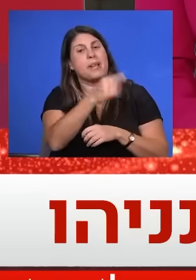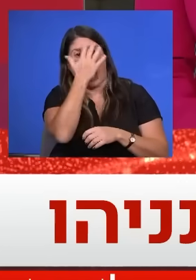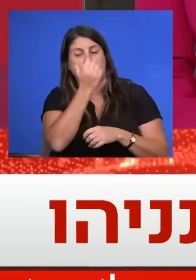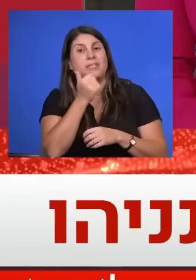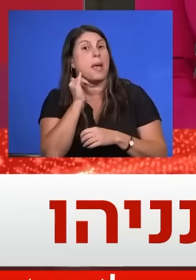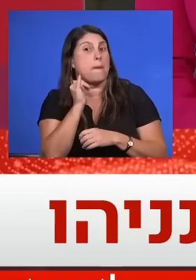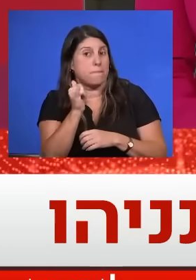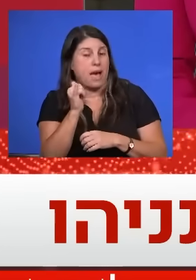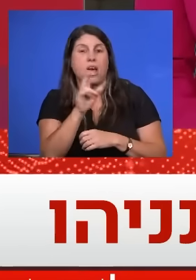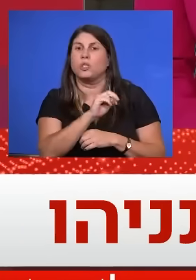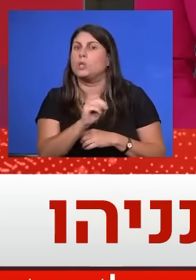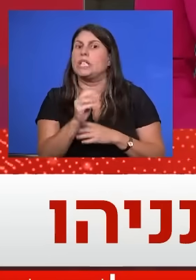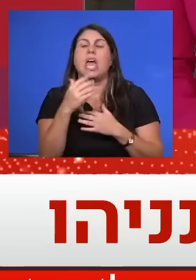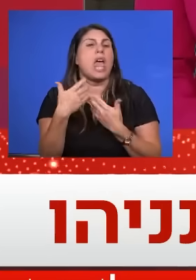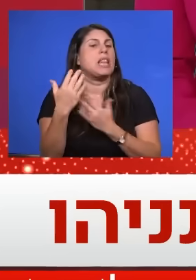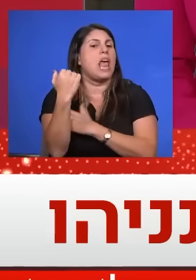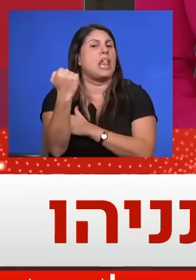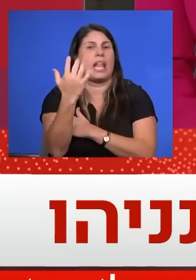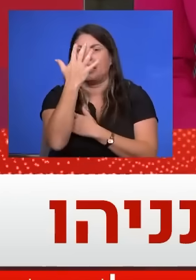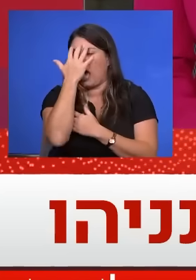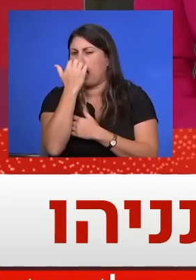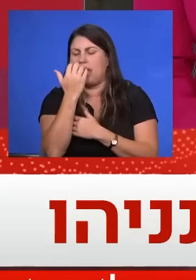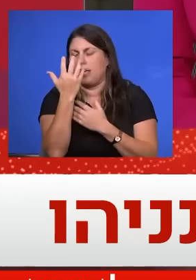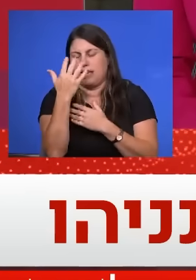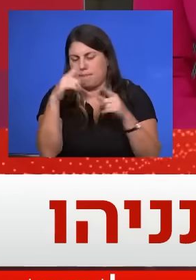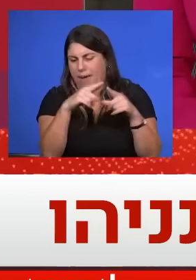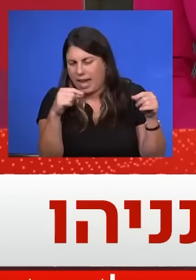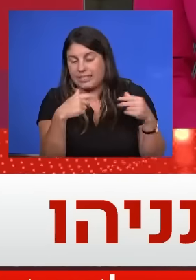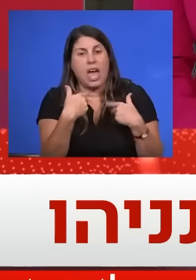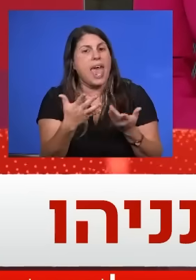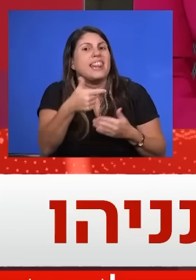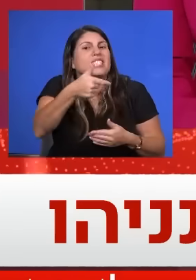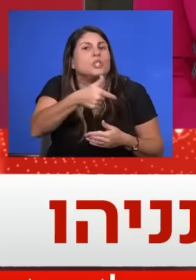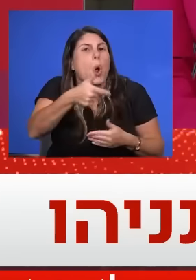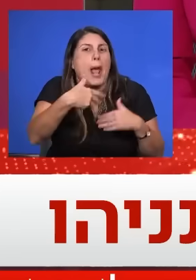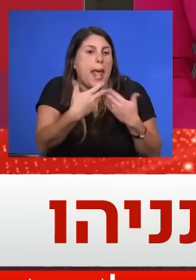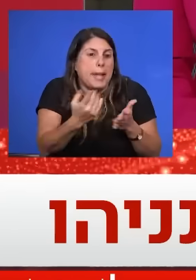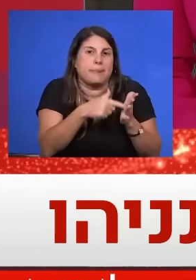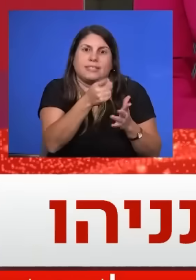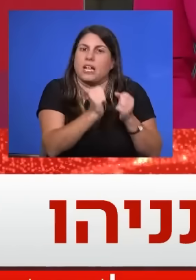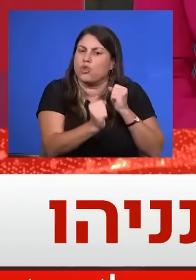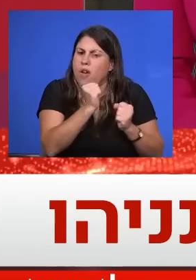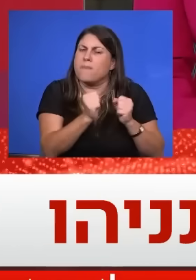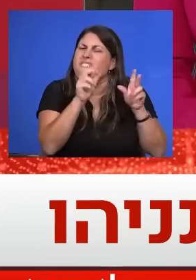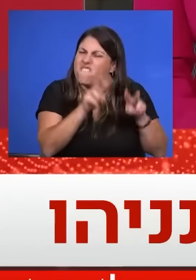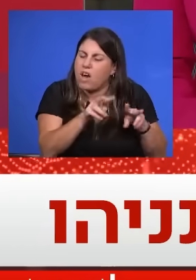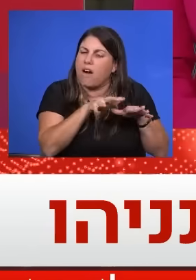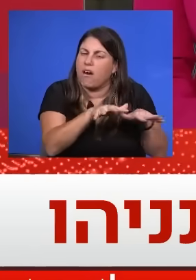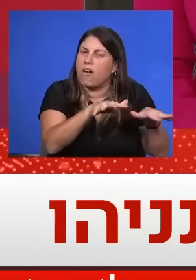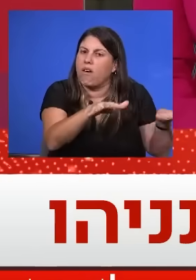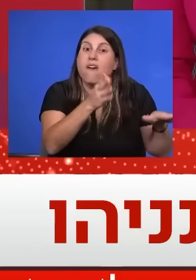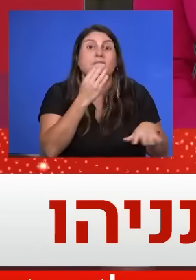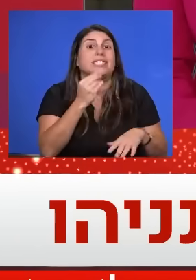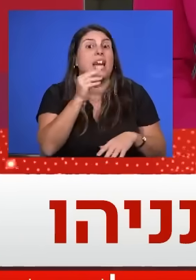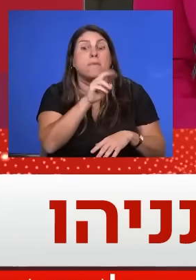אנרגיה בעזה. אין סולר, וכתוצאה מהעניין הזה נוצרים שם קשיים הולכים וגדלים. וישראל בנושא הזה אסור לה